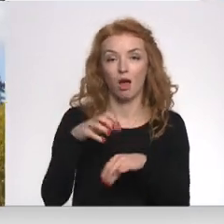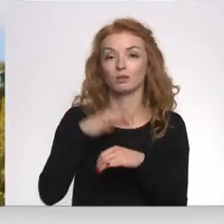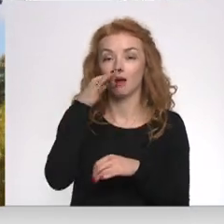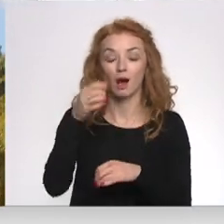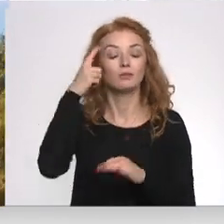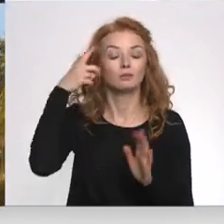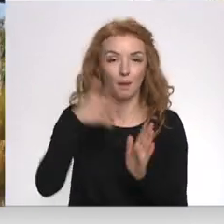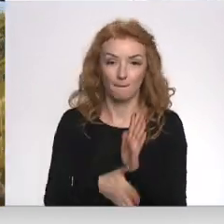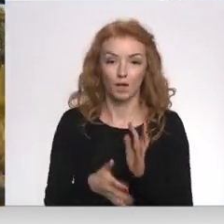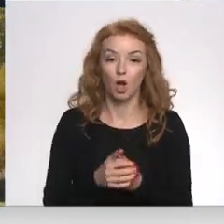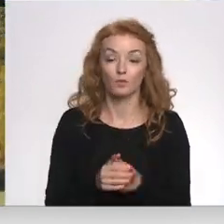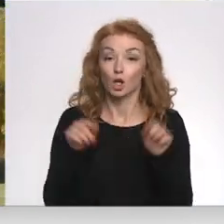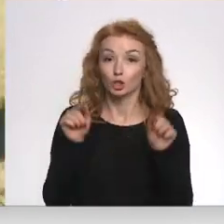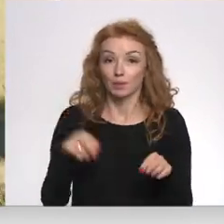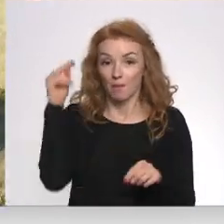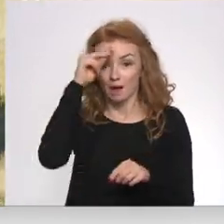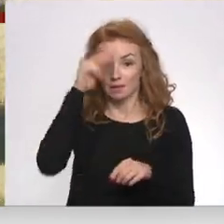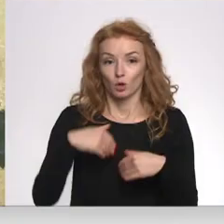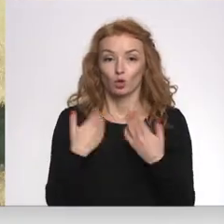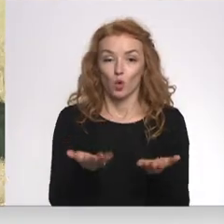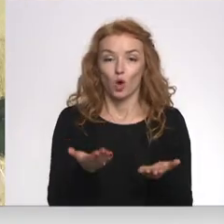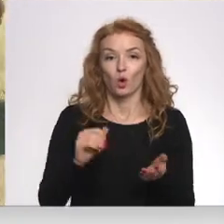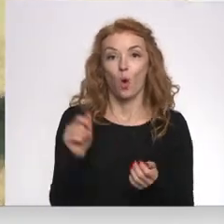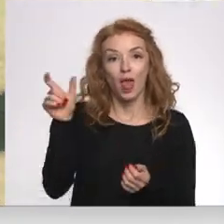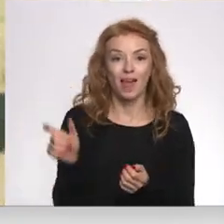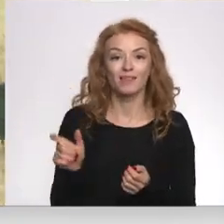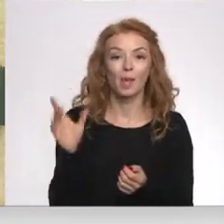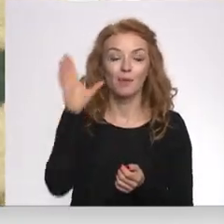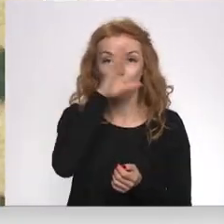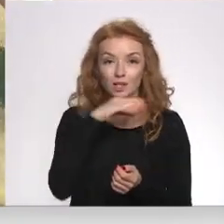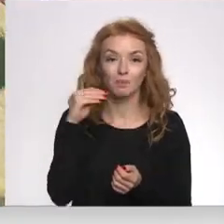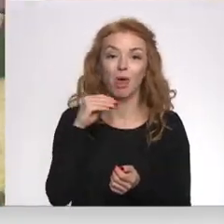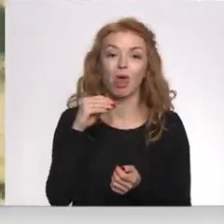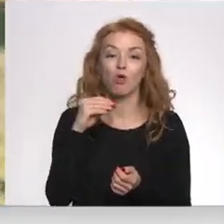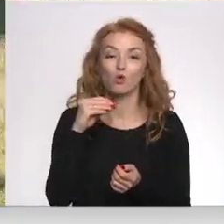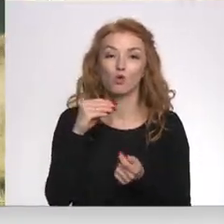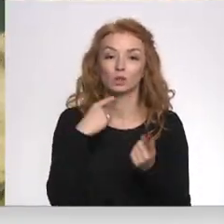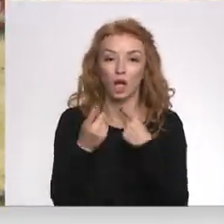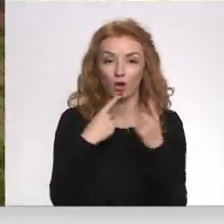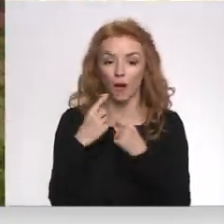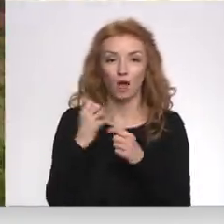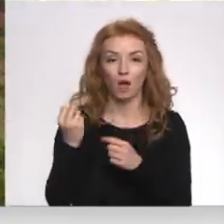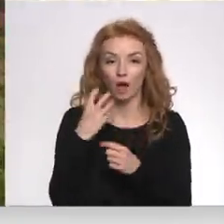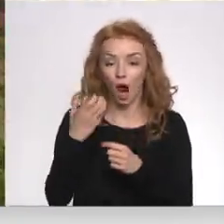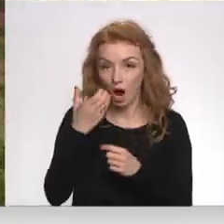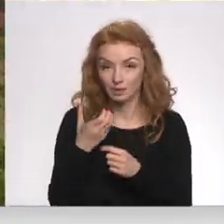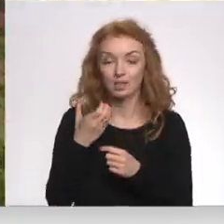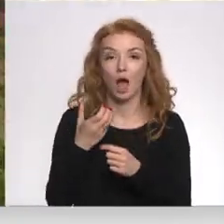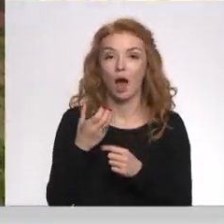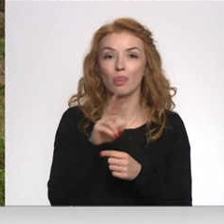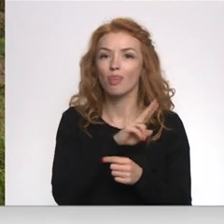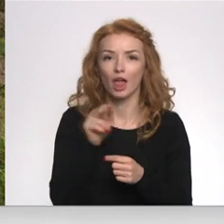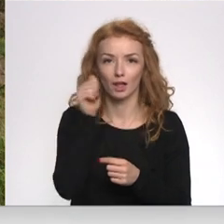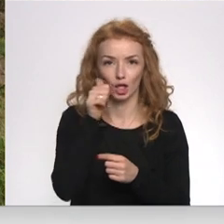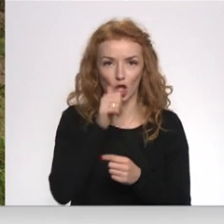Šīs mācības dod mūsu kolēģiem ieskatu sarunāties rācijās ne ikdienišķā